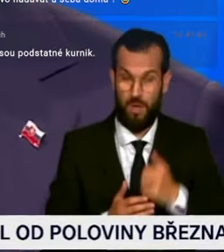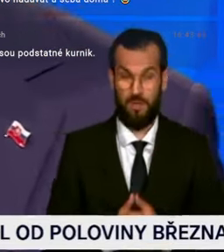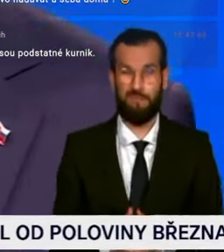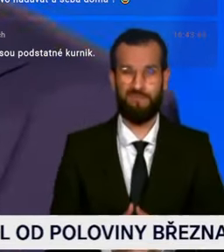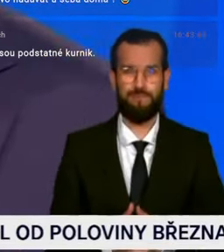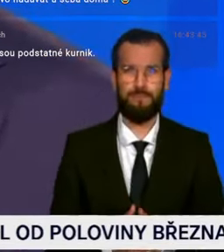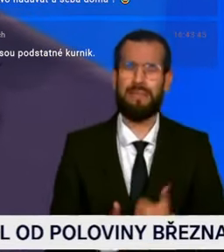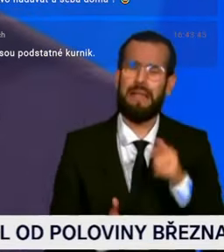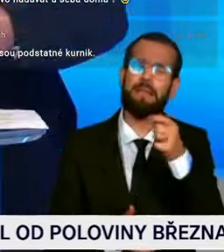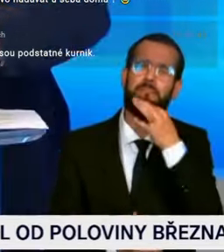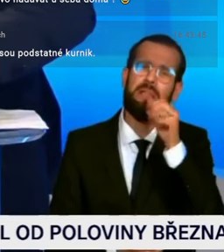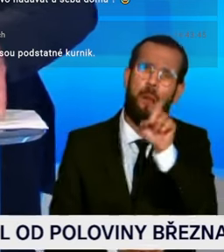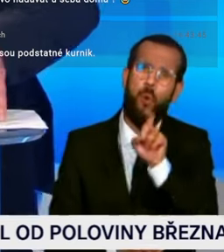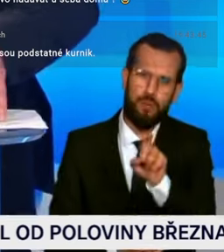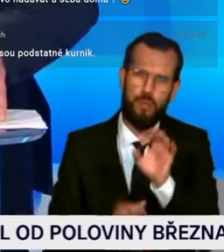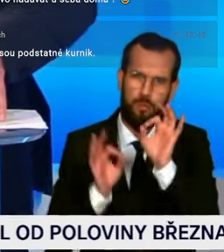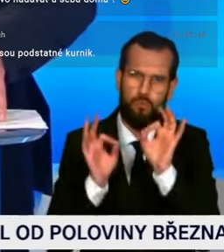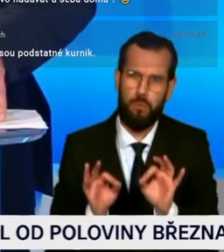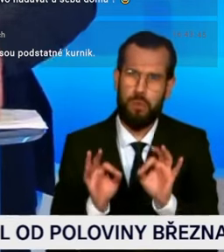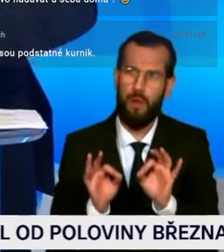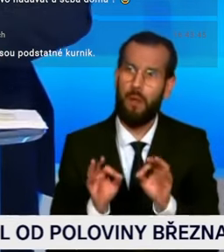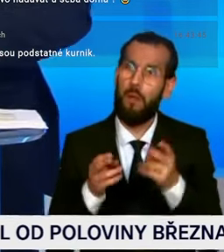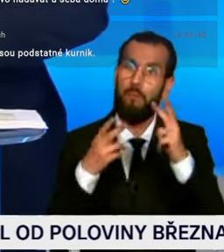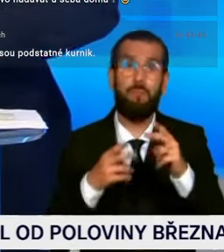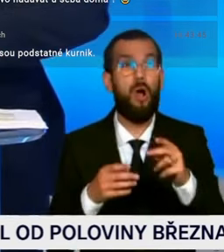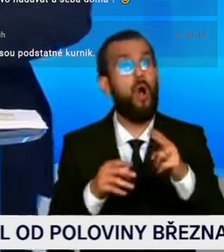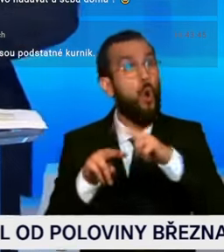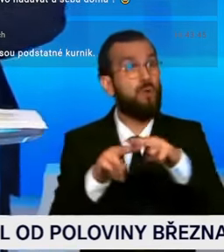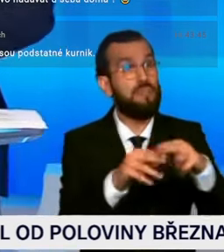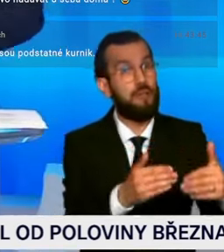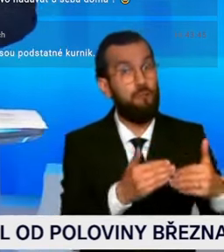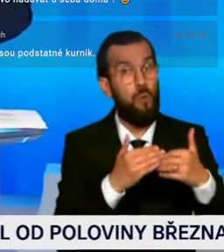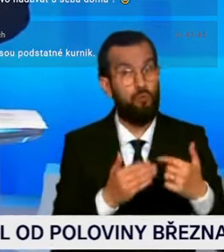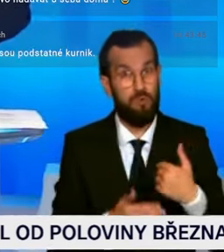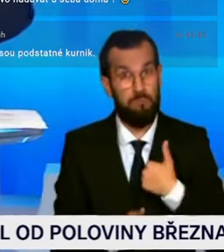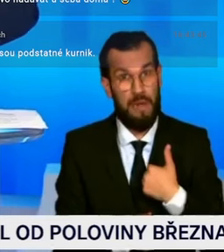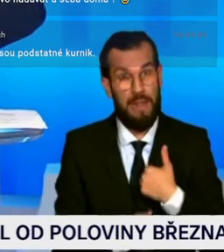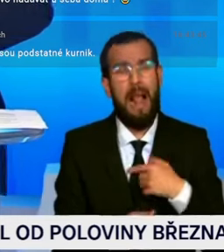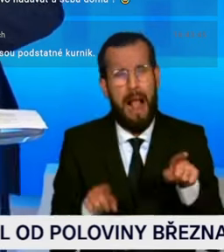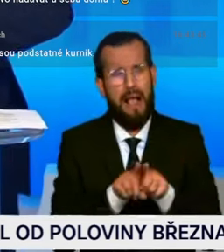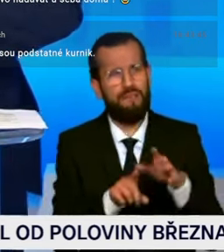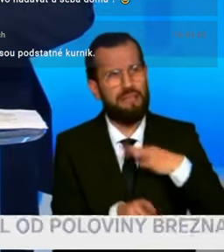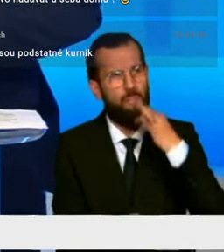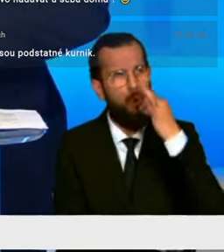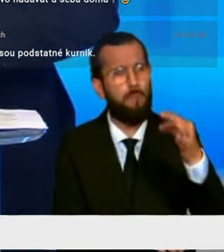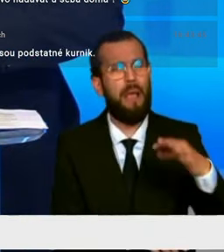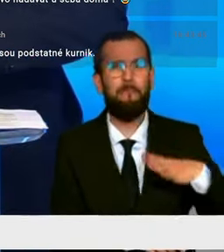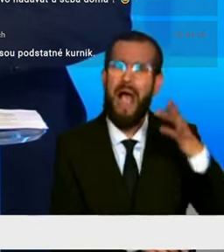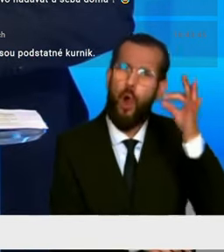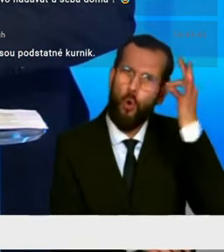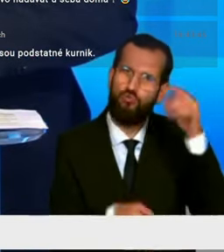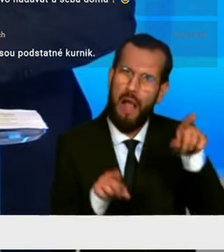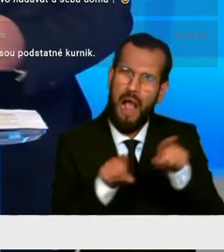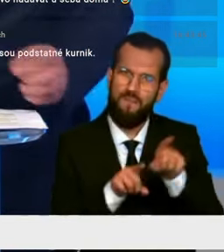ale je že či potom my by sme mohli očakávať pomoc našich spojencov ale rovn takú otázku chceme položiť korektne pánovi korokov Keby ste vy boli tou